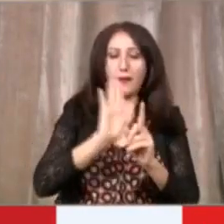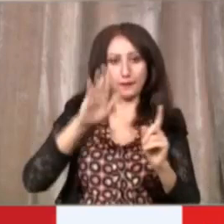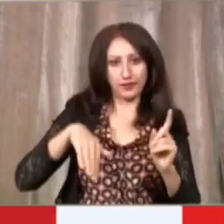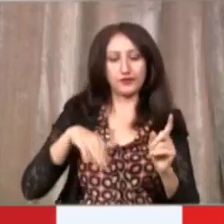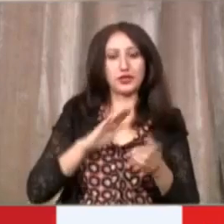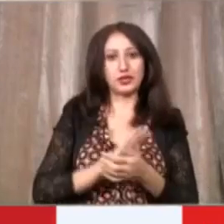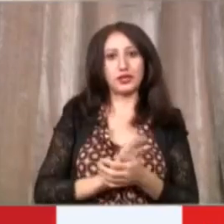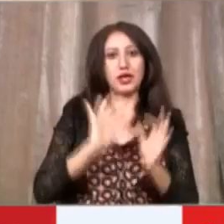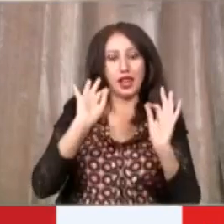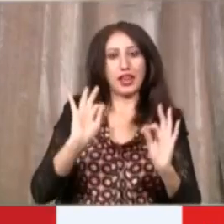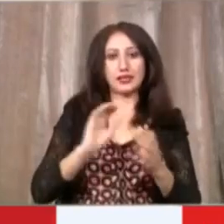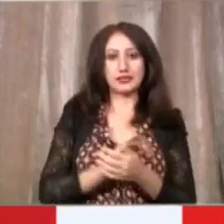توفير الاماكن المناسبه في هذا الامر